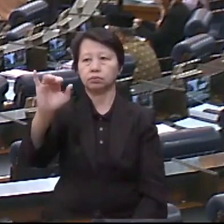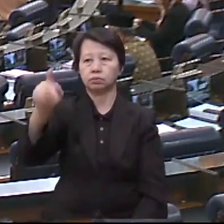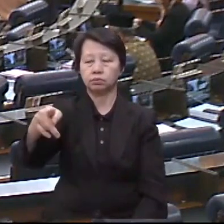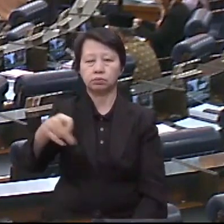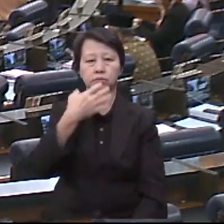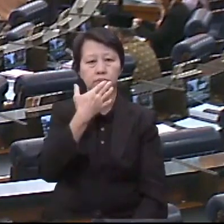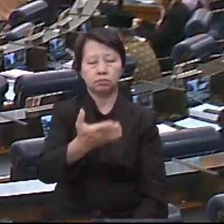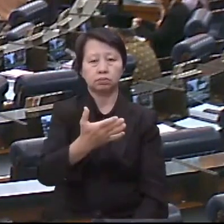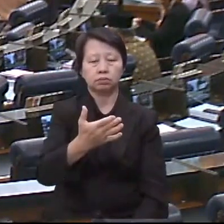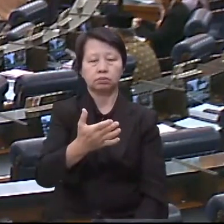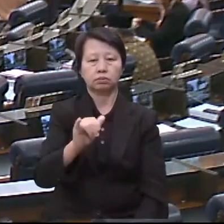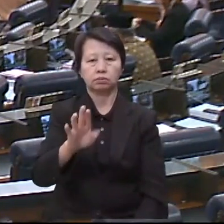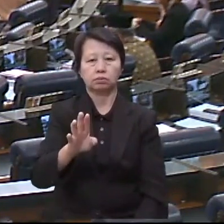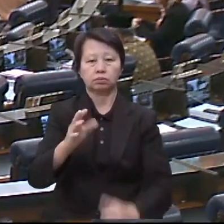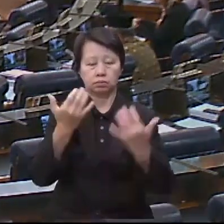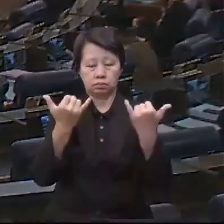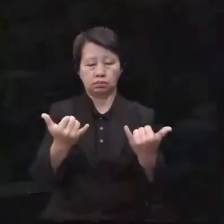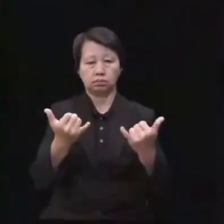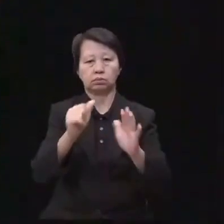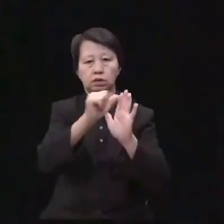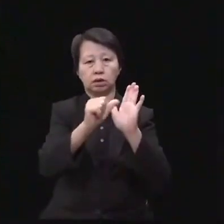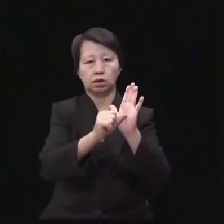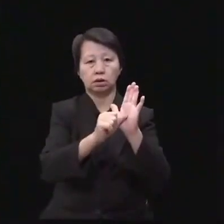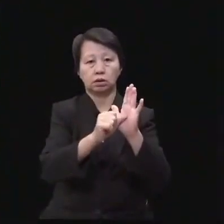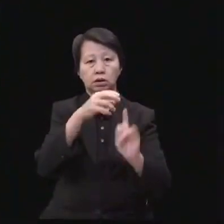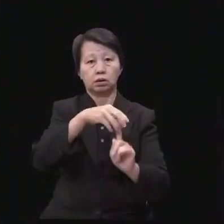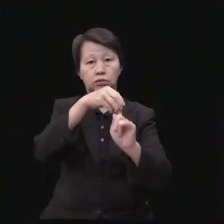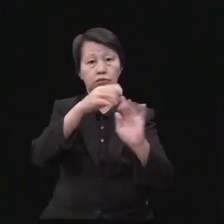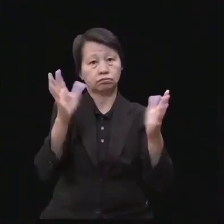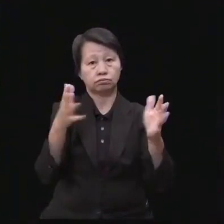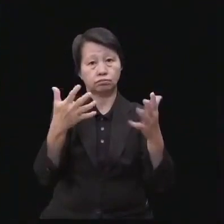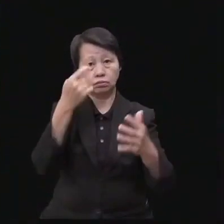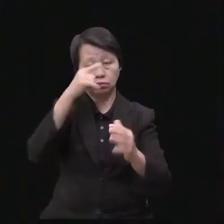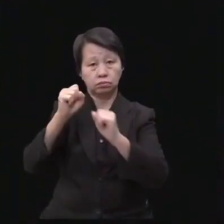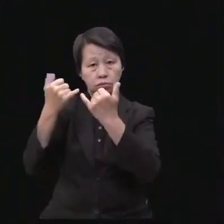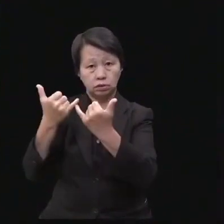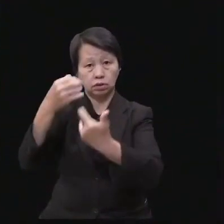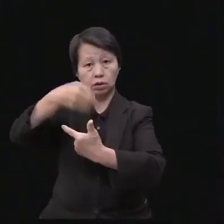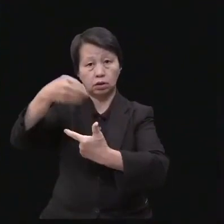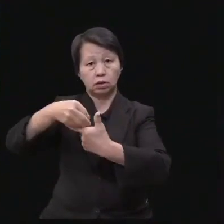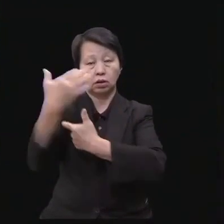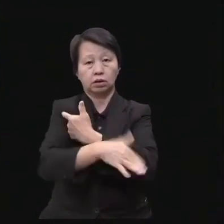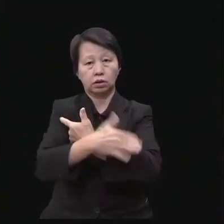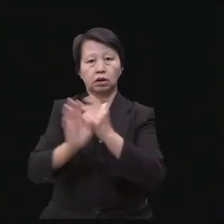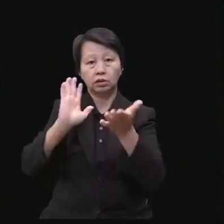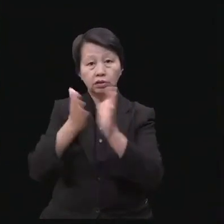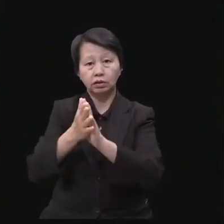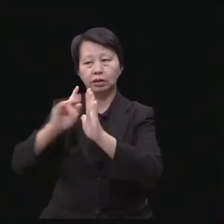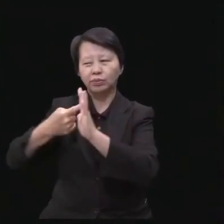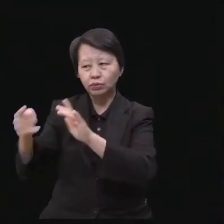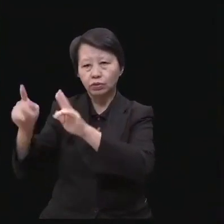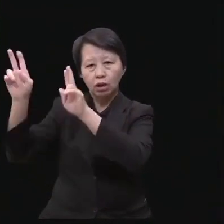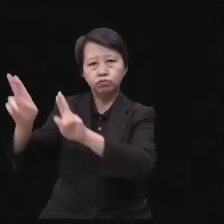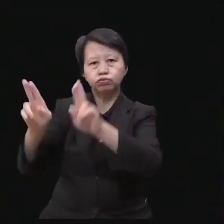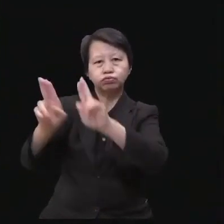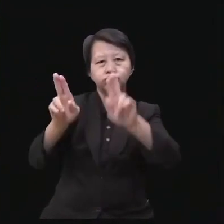Pada masa ini tiada akta khusus yang boleh dikuatkuasakan kepada Syarikat atau negara yang menjadi punca jerebu